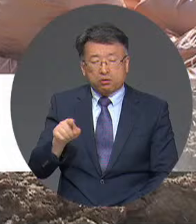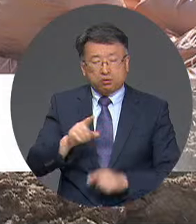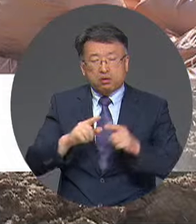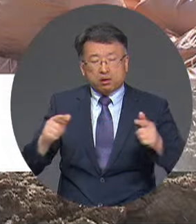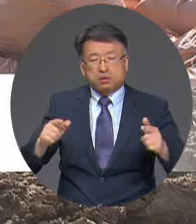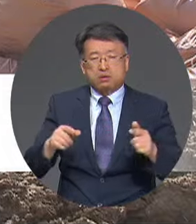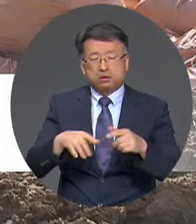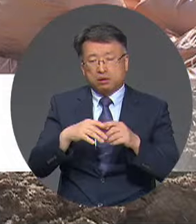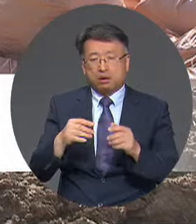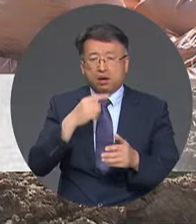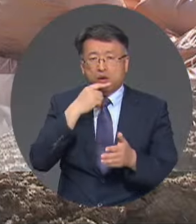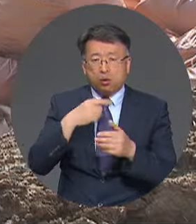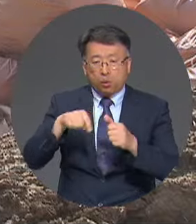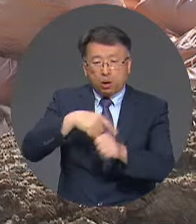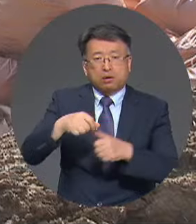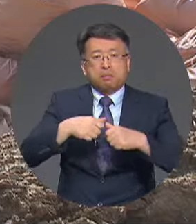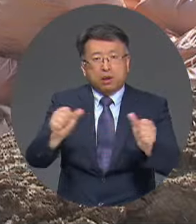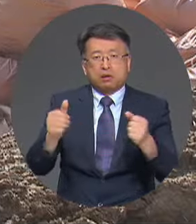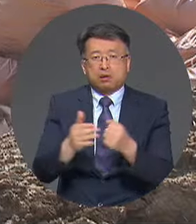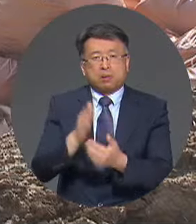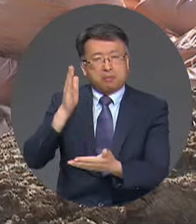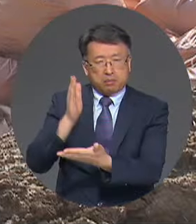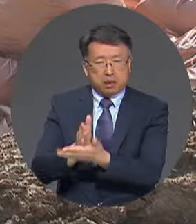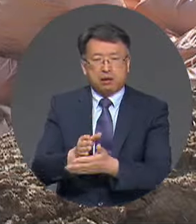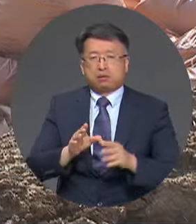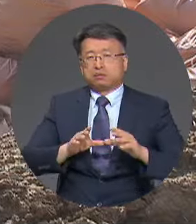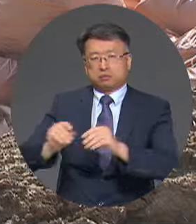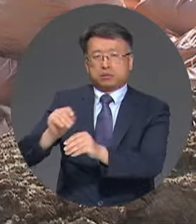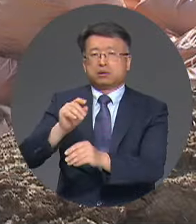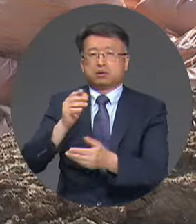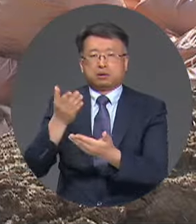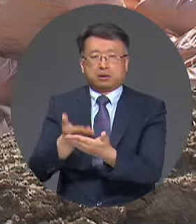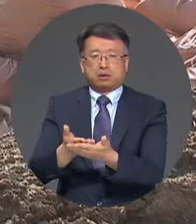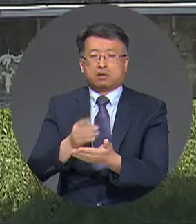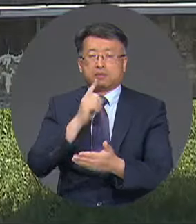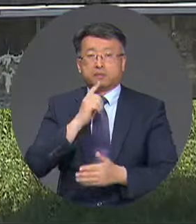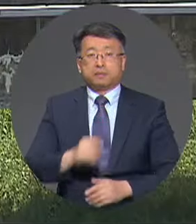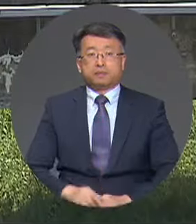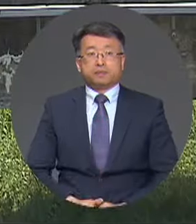파괴한다며 반대하고 있습니다. 김태석 기자가 취재했습니다.